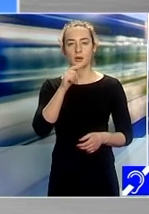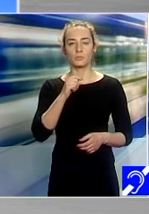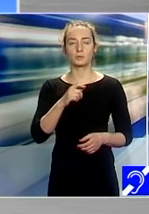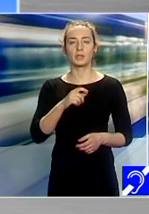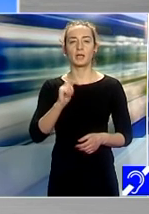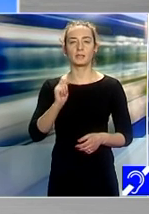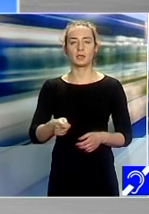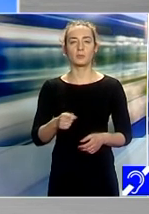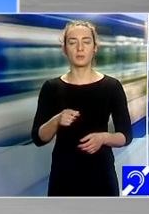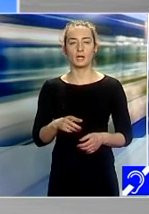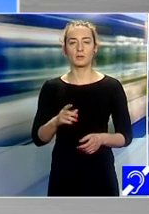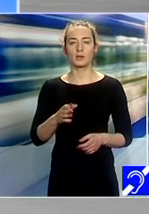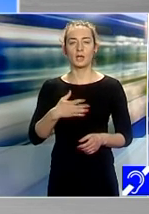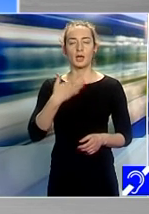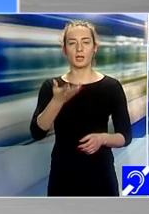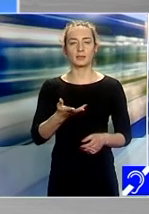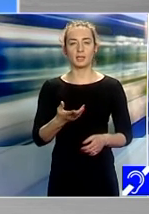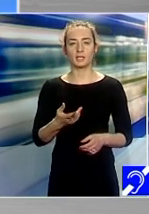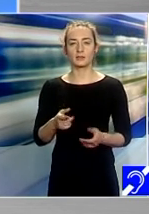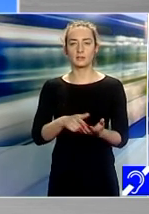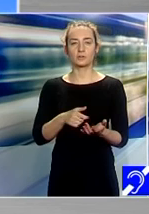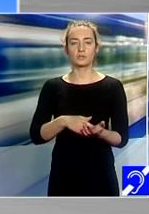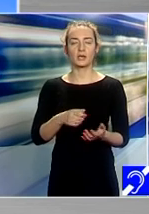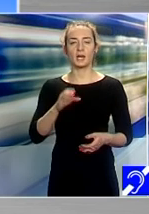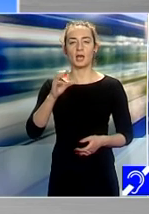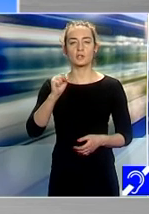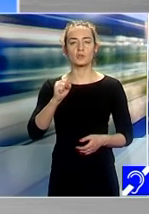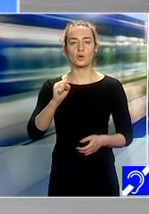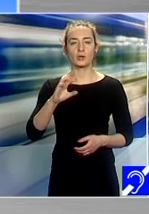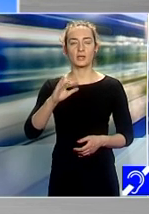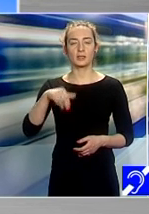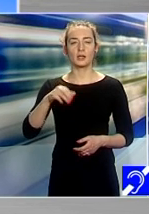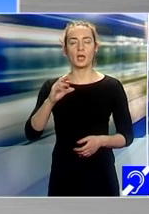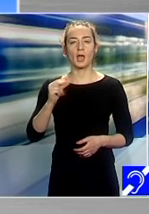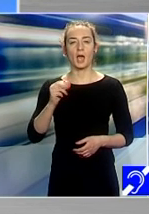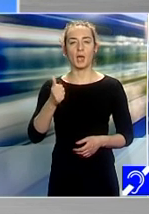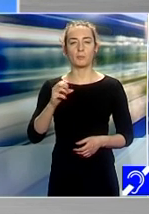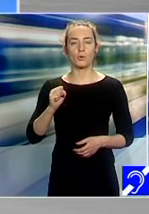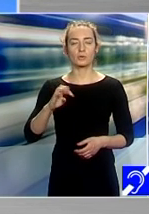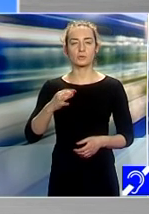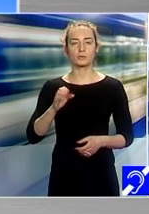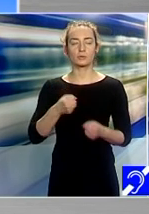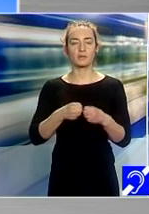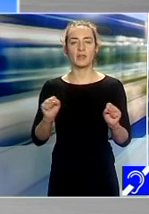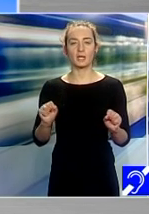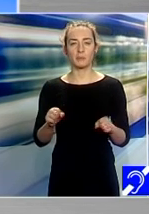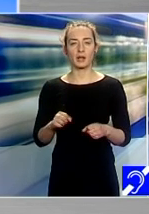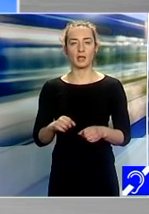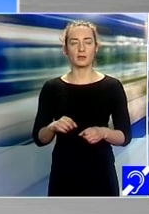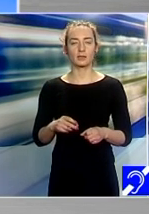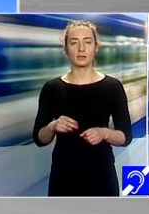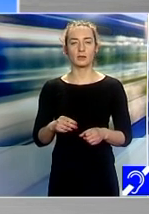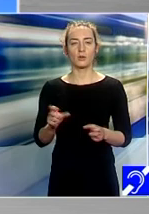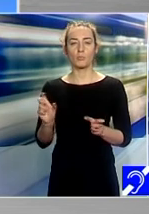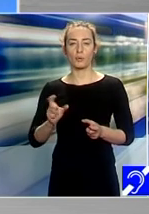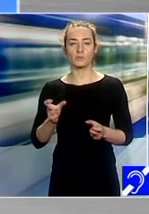Bistrița Năsăud s-a pronunțat cu privire la cererea lui Sorin Apostu de a fi liberat condiționat ca urmare a